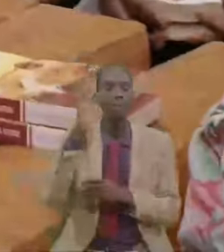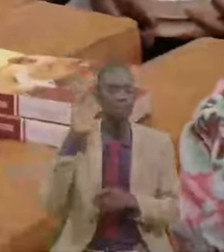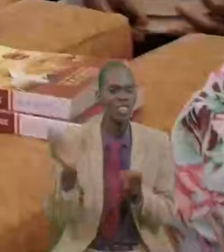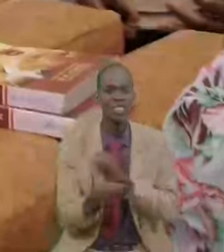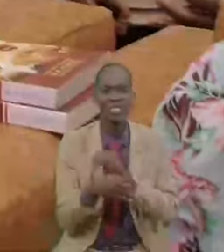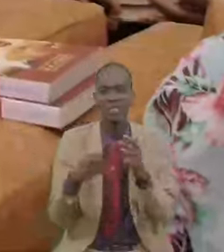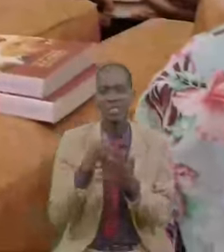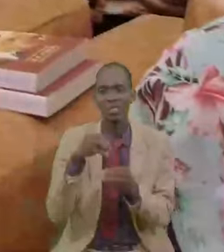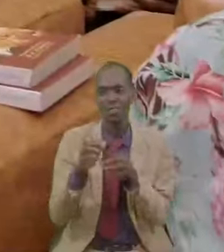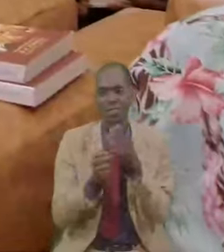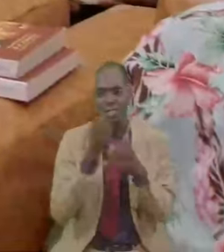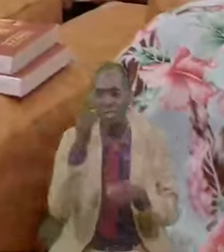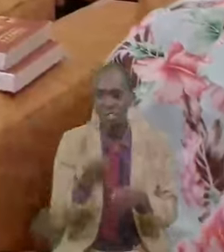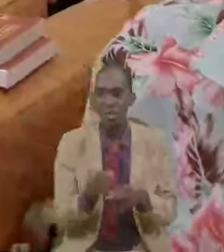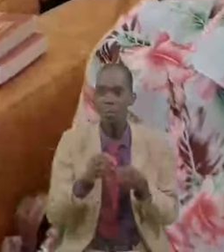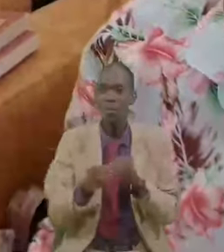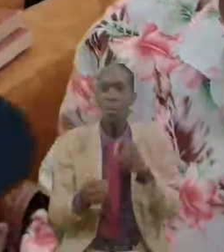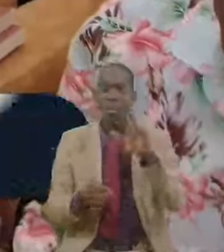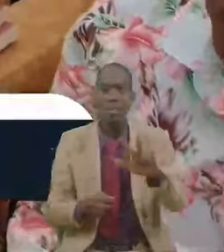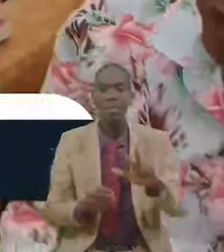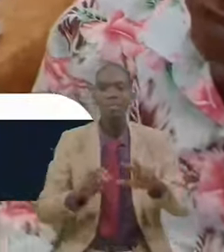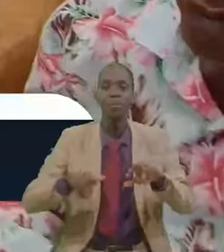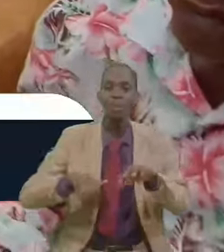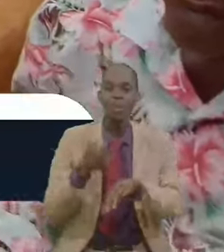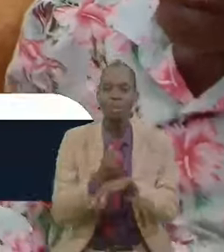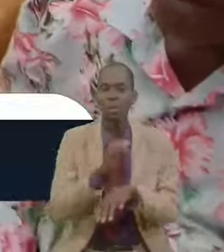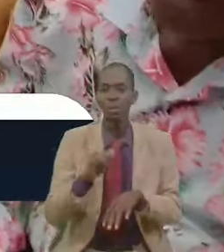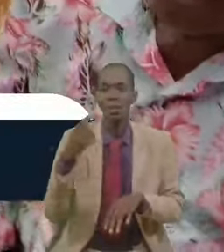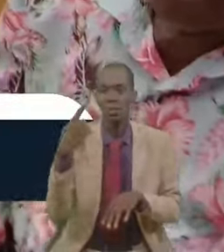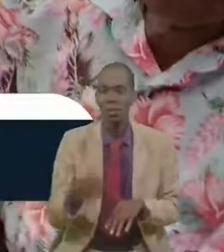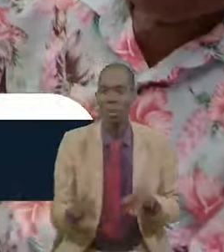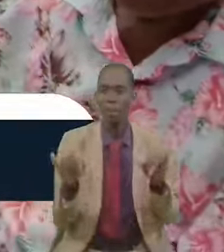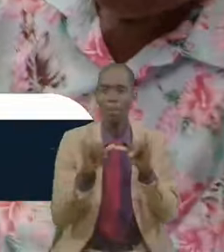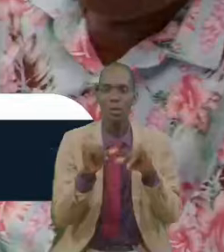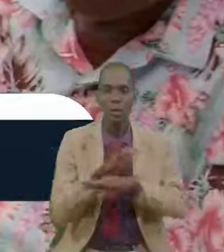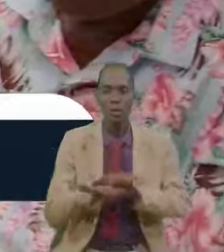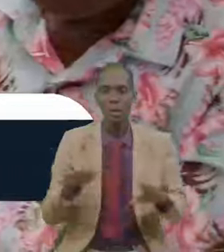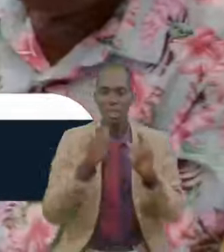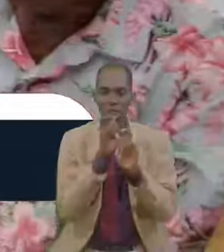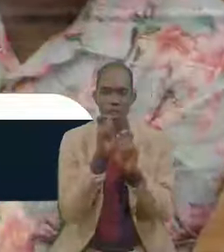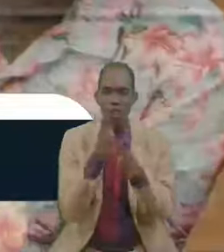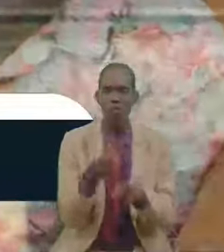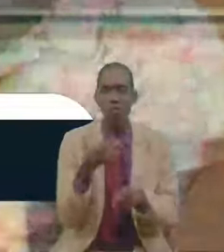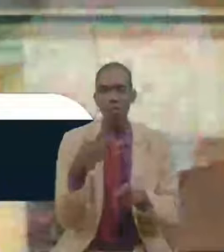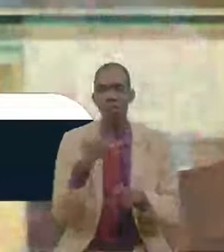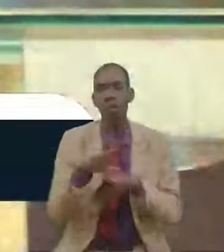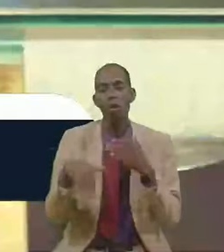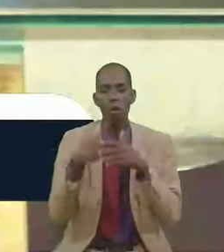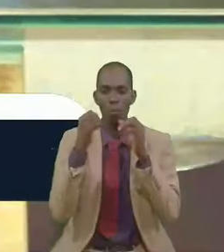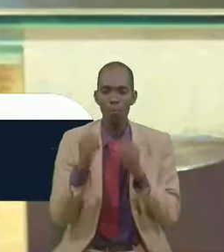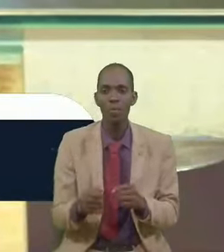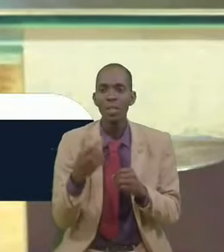Jésus-Christ. Troisième point, confirmer les dons incommensurables du Tout-Puissant. Confirmer les